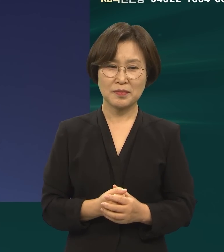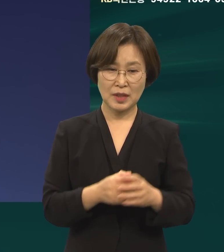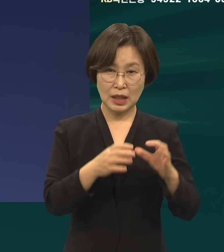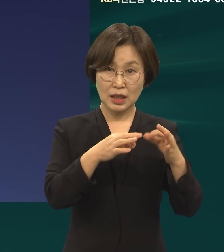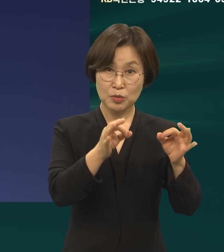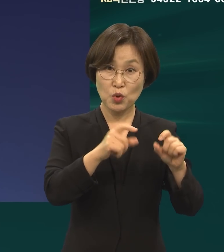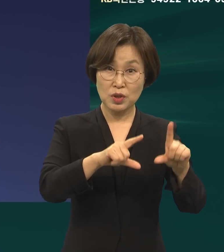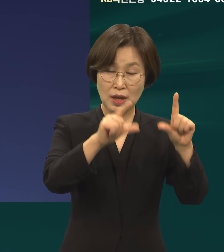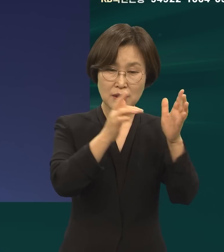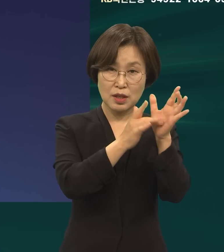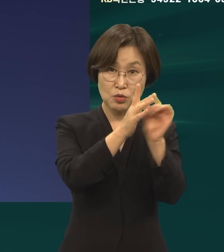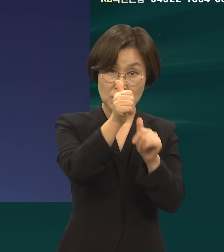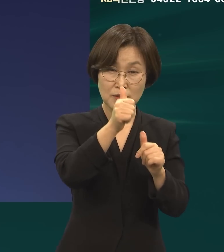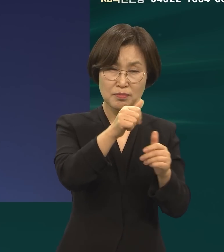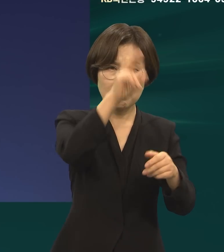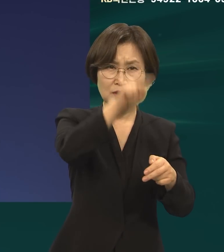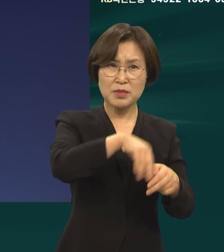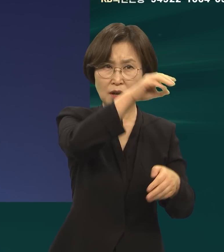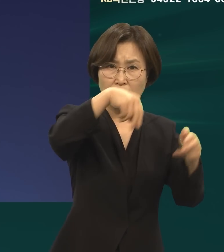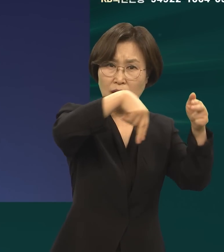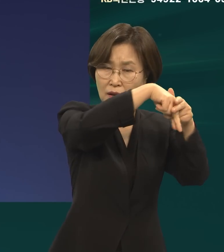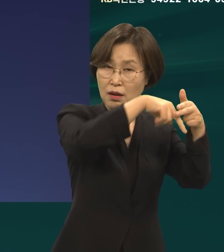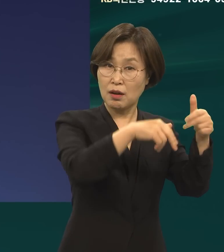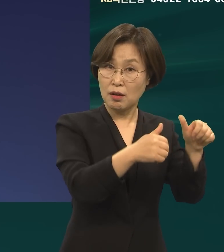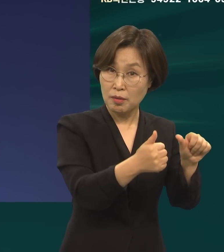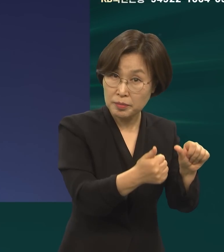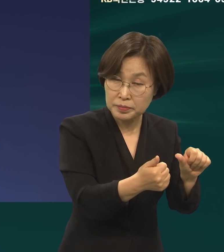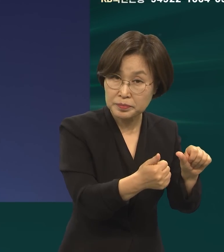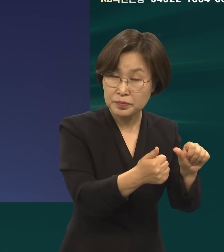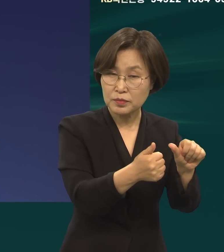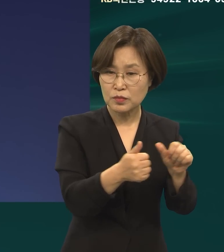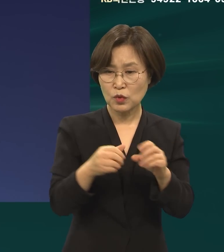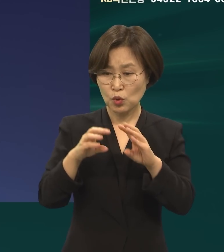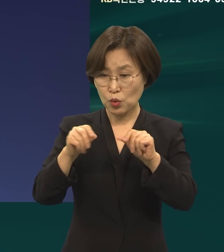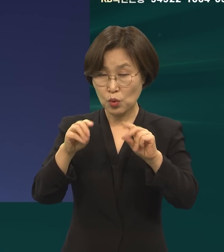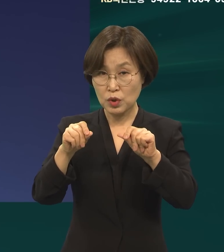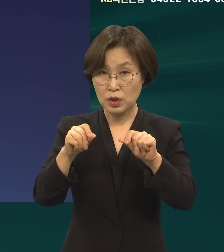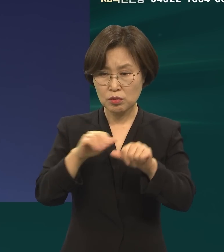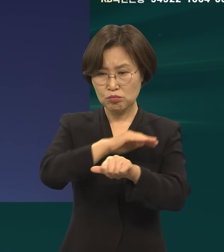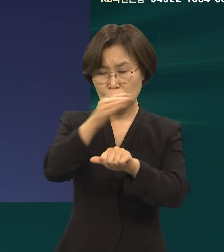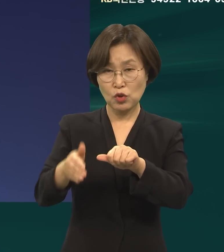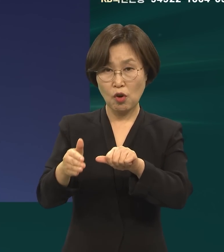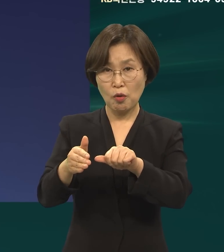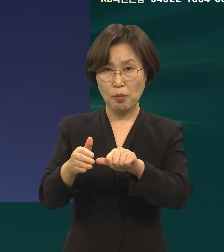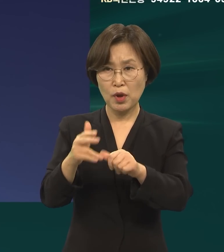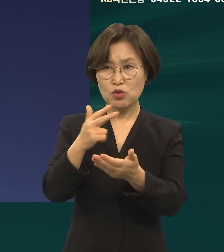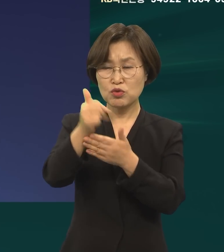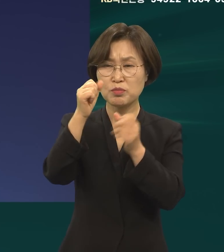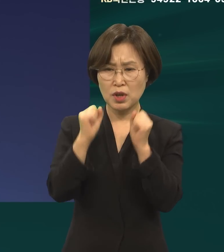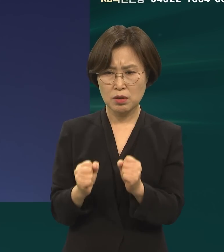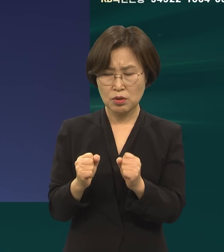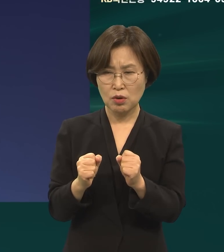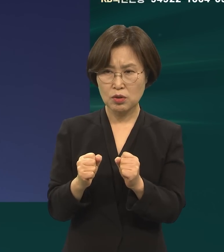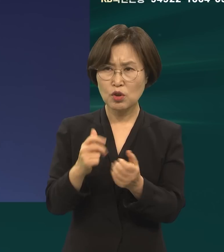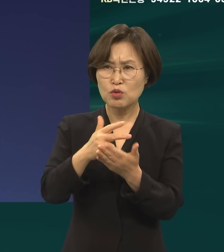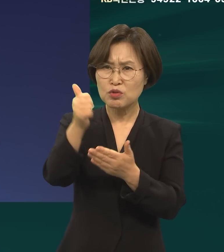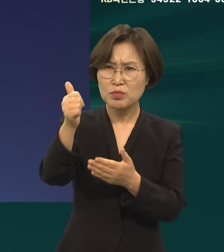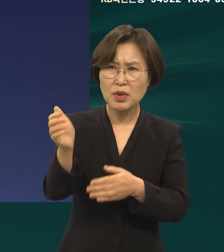금요일은 예수님이 돌아가셨고 토요일은 주님이 무덤에 계셔서 안 계신 것 같은